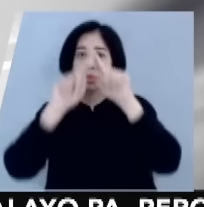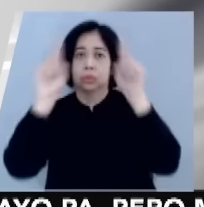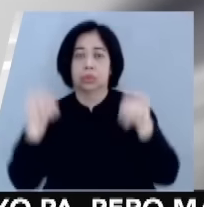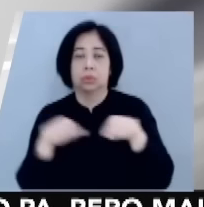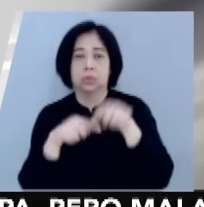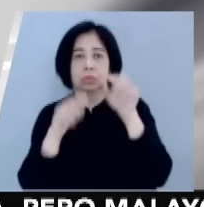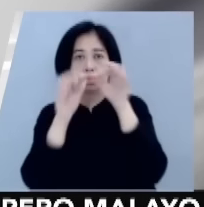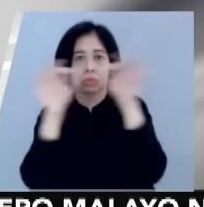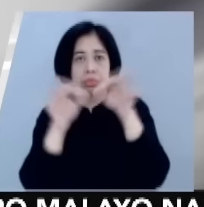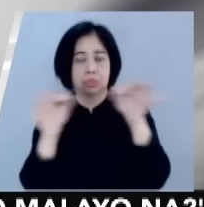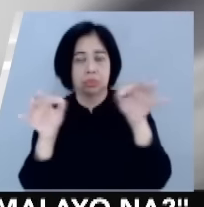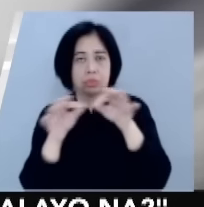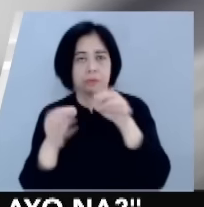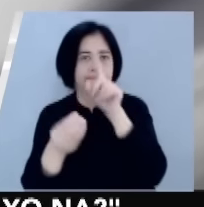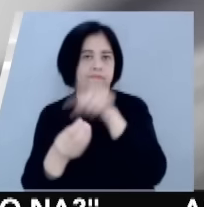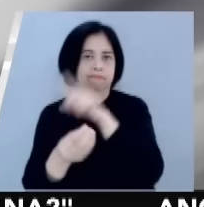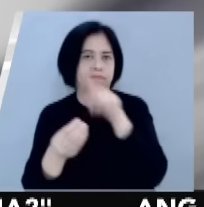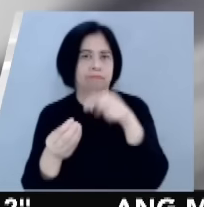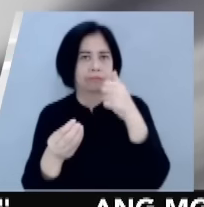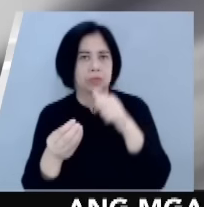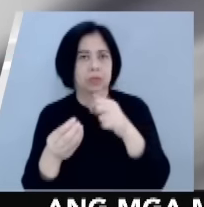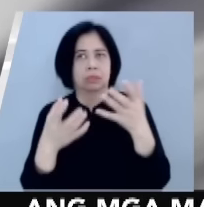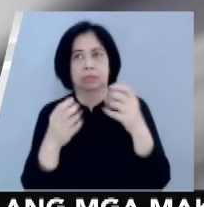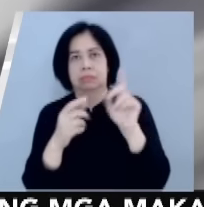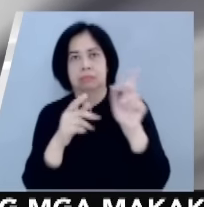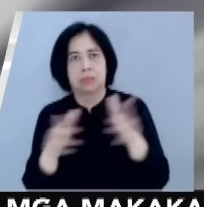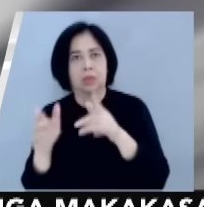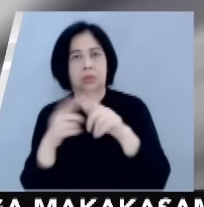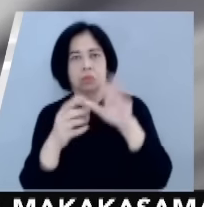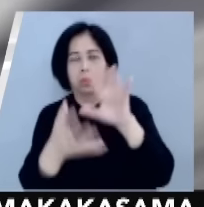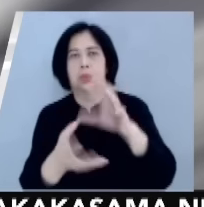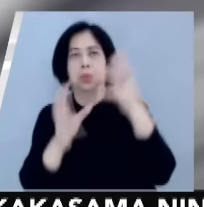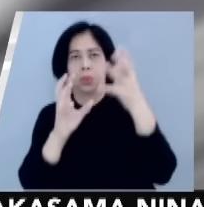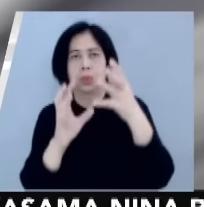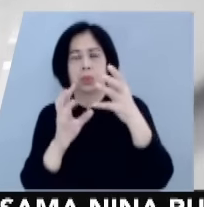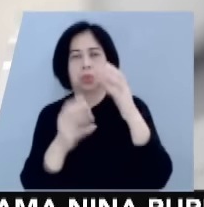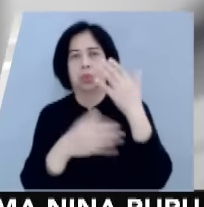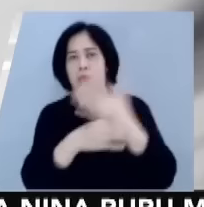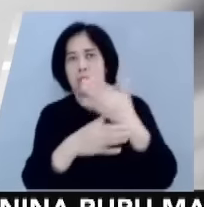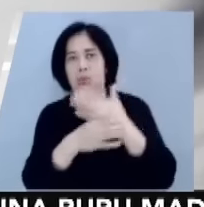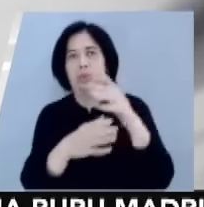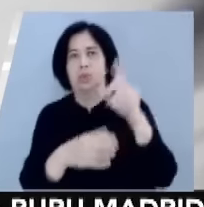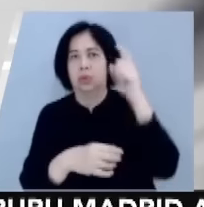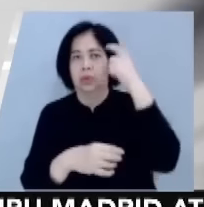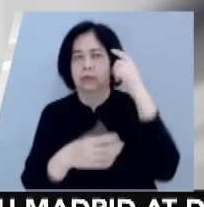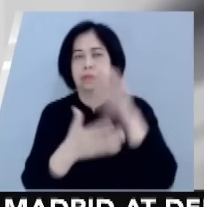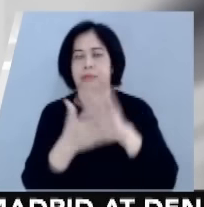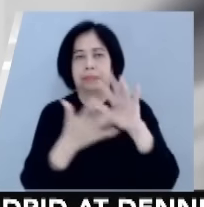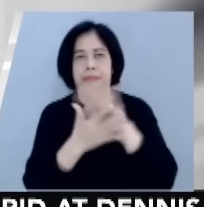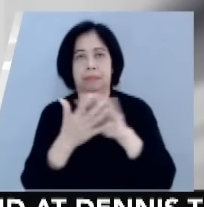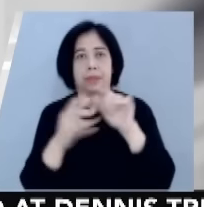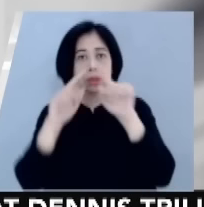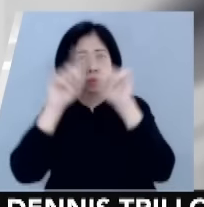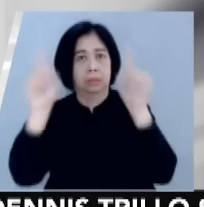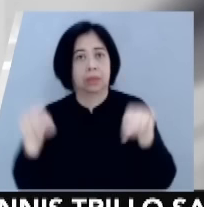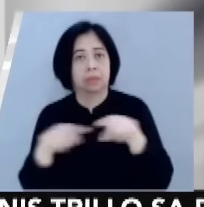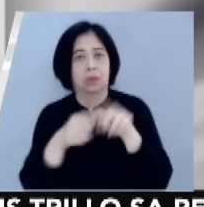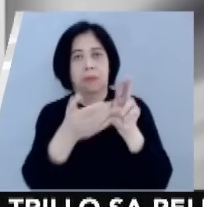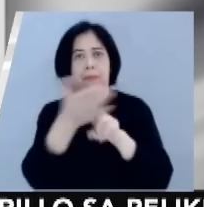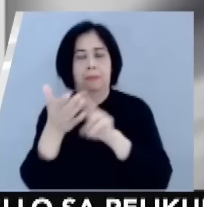kanilang kinokondena ang anumang tangka para i-destabilize o guluhin ang gobyerno. Ang manifesto, pirmado ni House